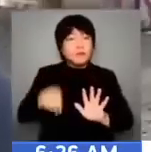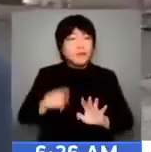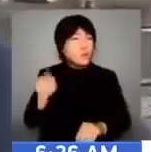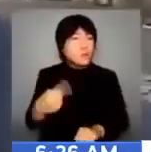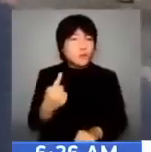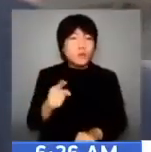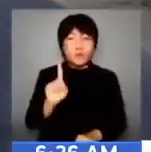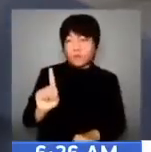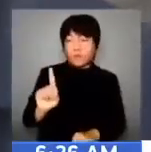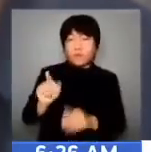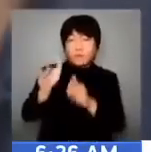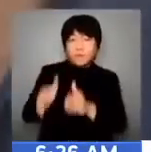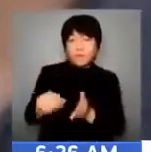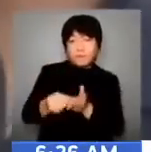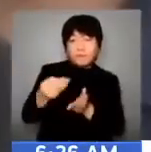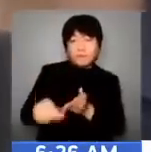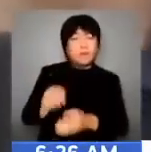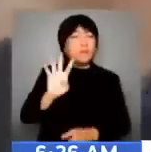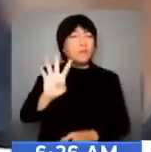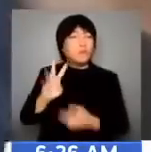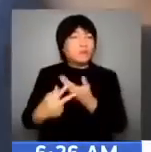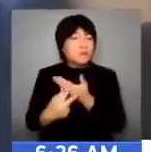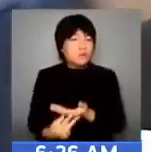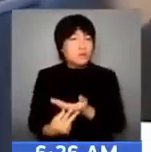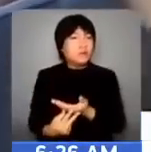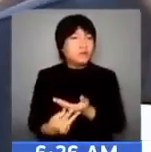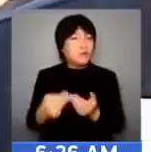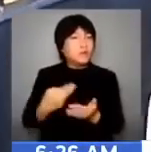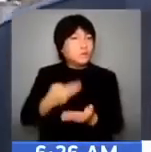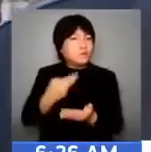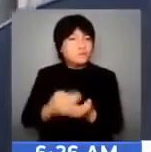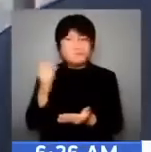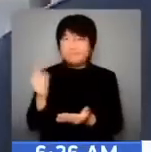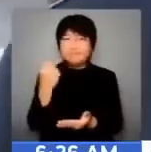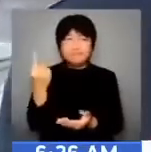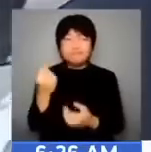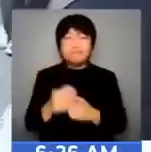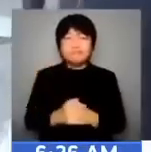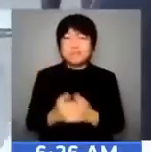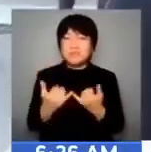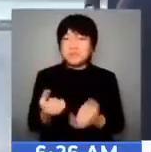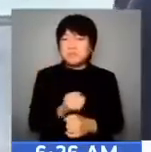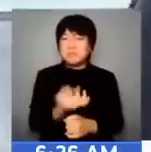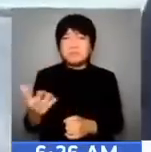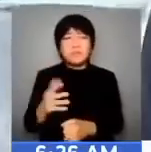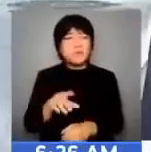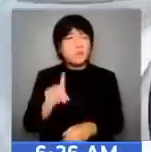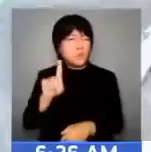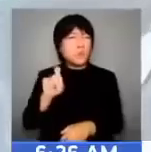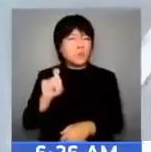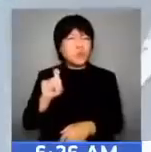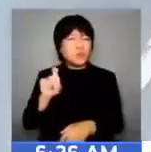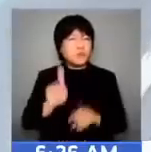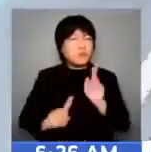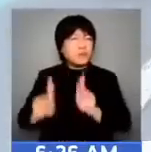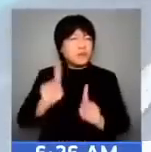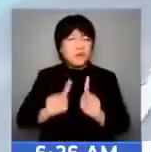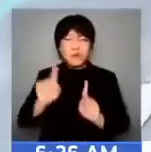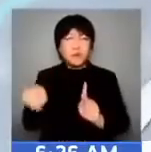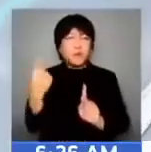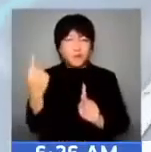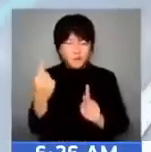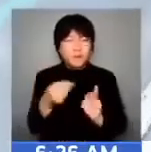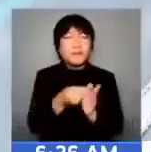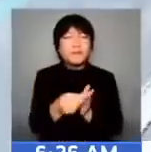yung maaaring mabili nila. At siguro mga nasa 100 lamang yung napagbibigyan kada nagbubukas po yung tindahan dito ng murang